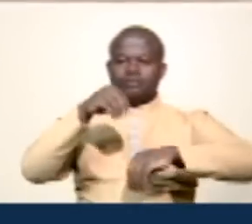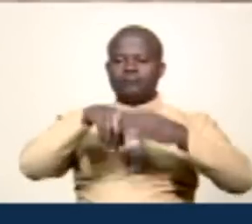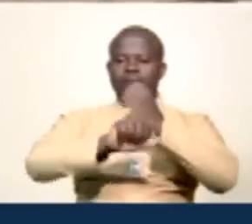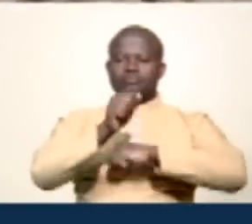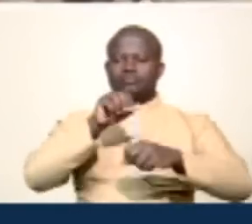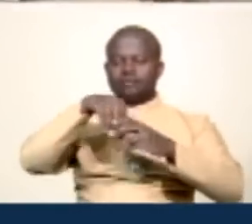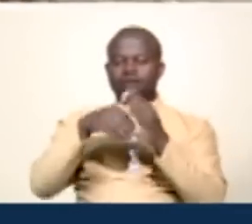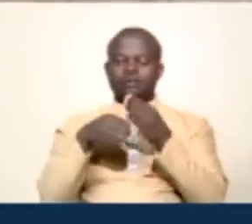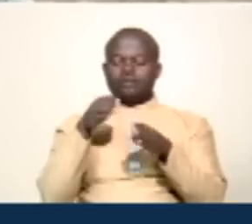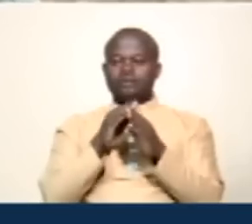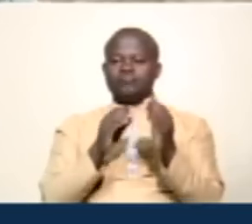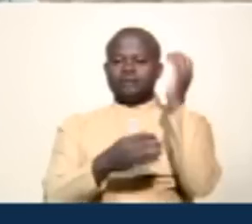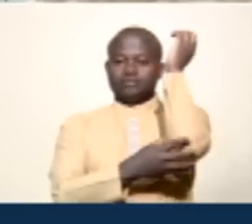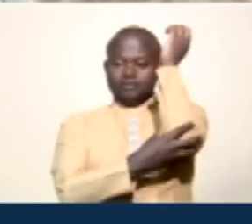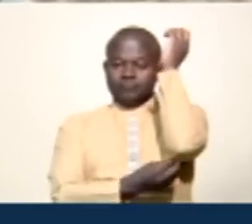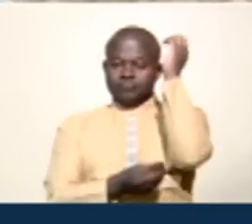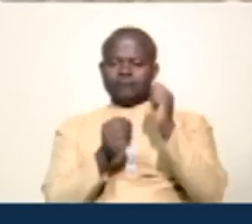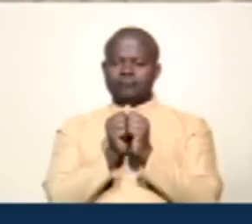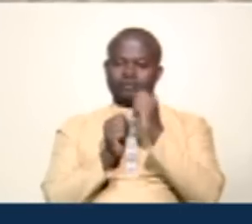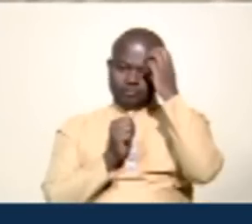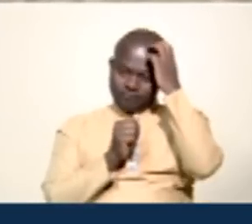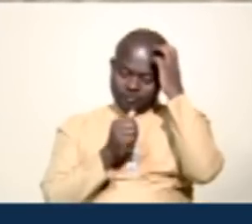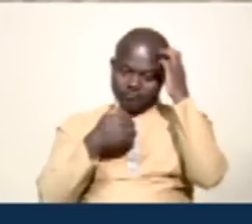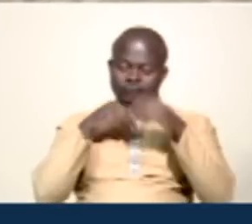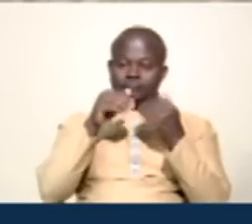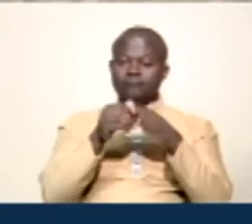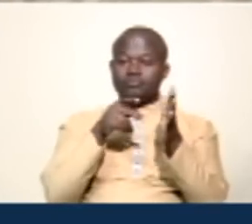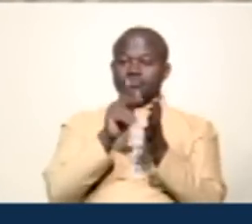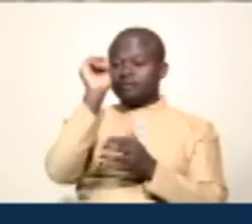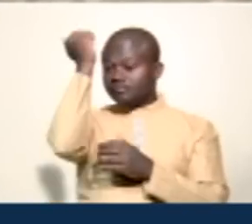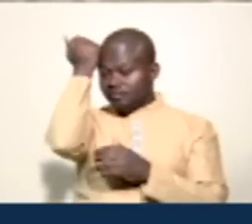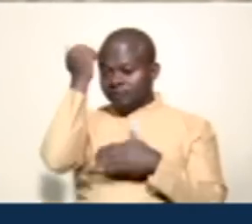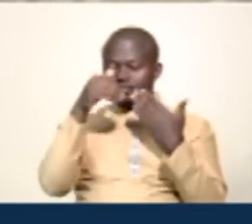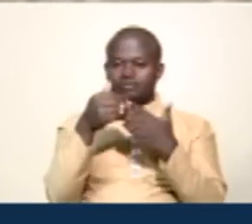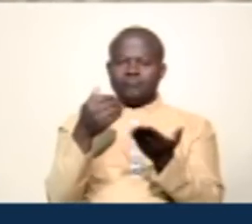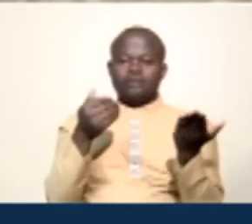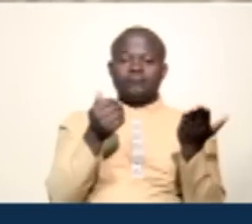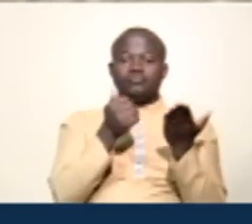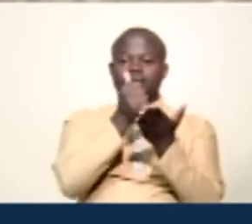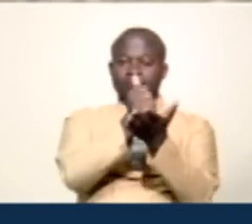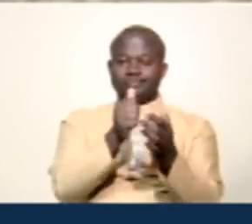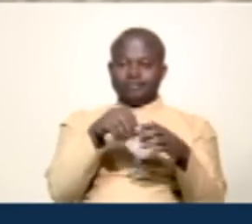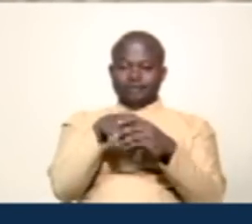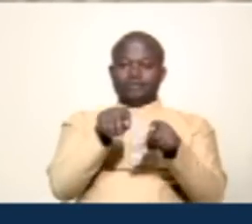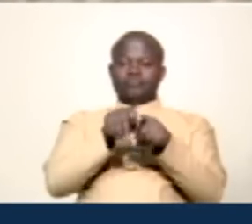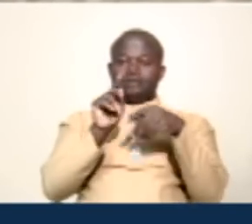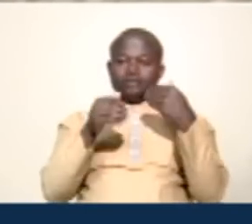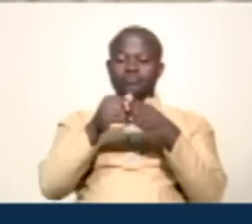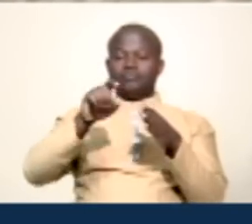bikorwa birimo no kubakira abatishoboye. Tugira abantu twishurira mitiwere, tukagira abantu dufasha nk'abantu